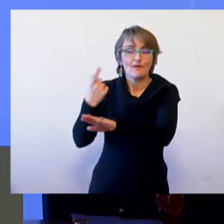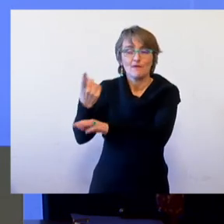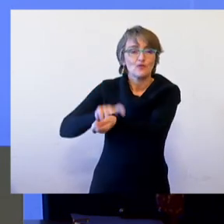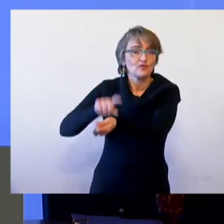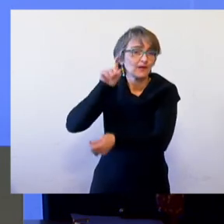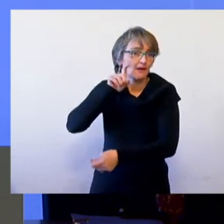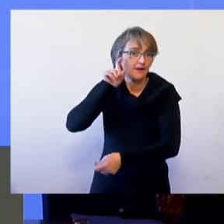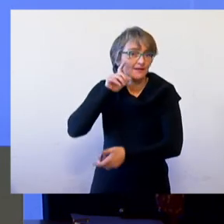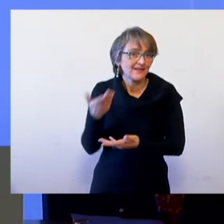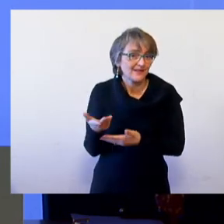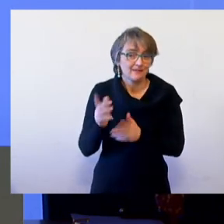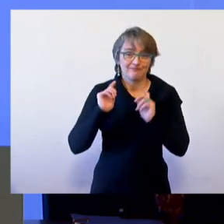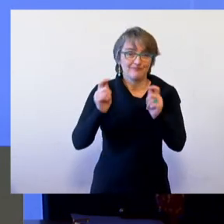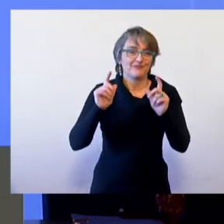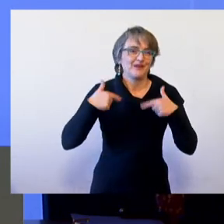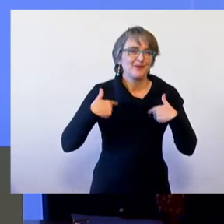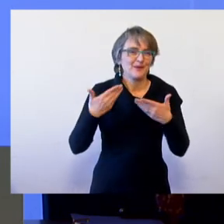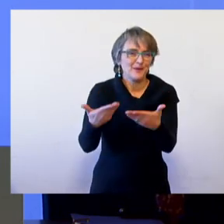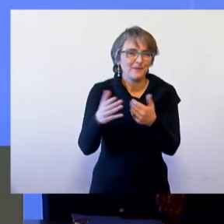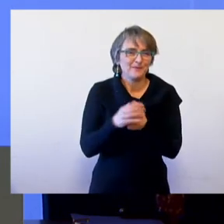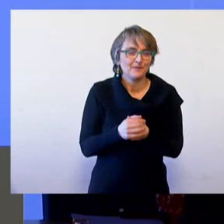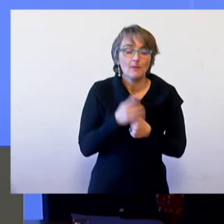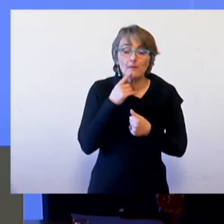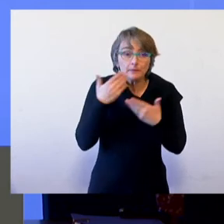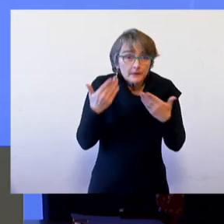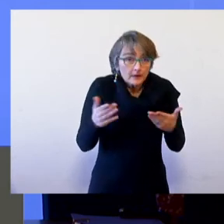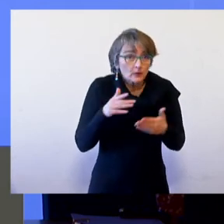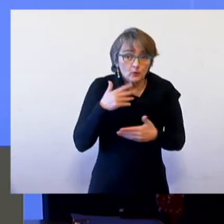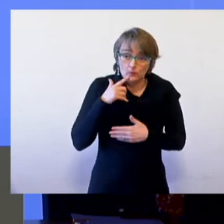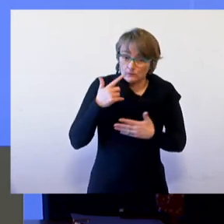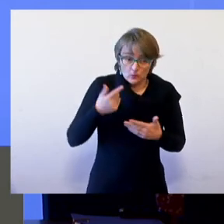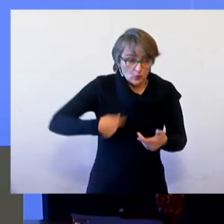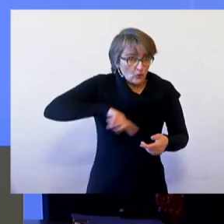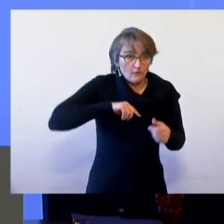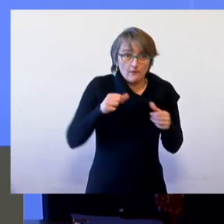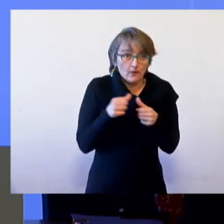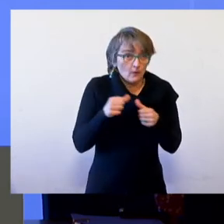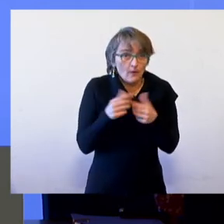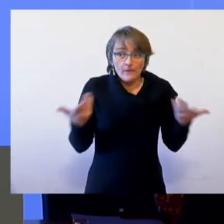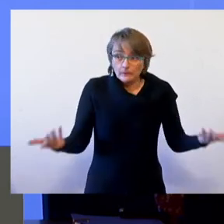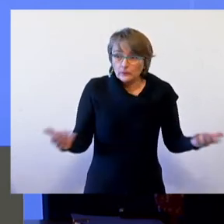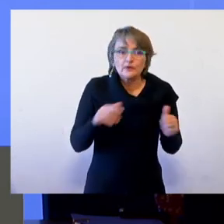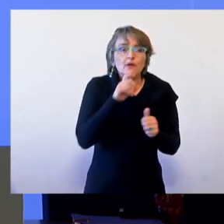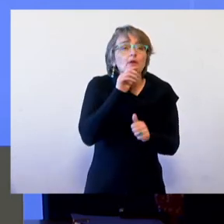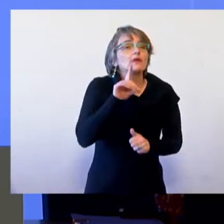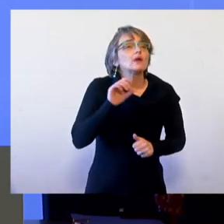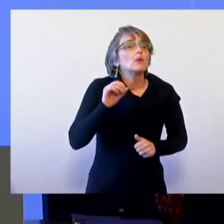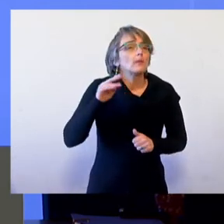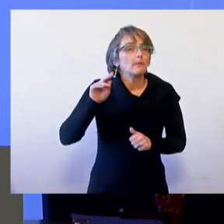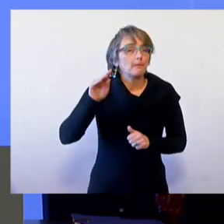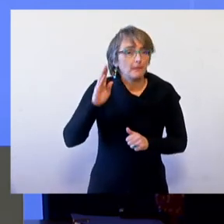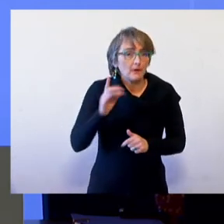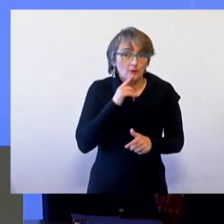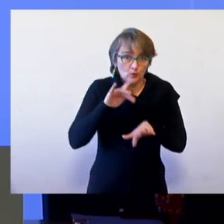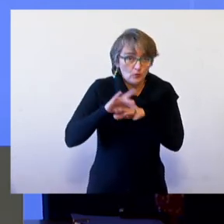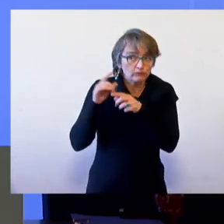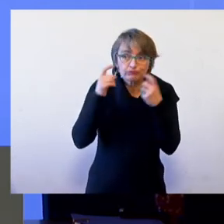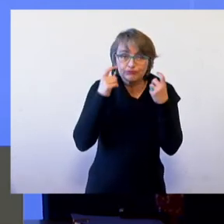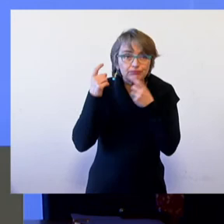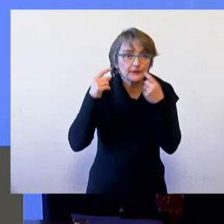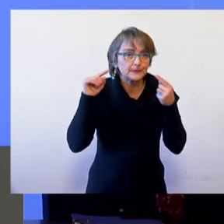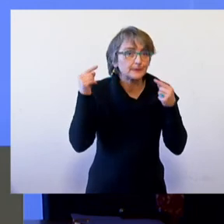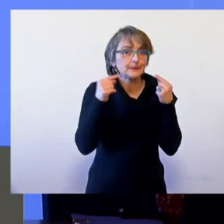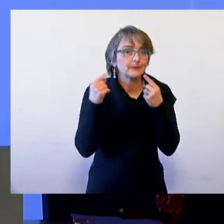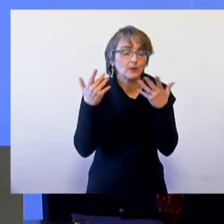des moyens. C'était le débat du DOB. Nous donnons des moyens pour permettre aux professeurs d'innover. Le vidéoprojecteur,